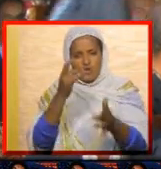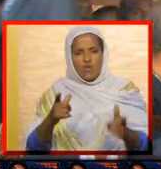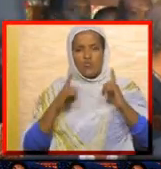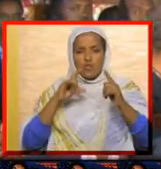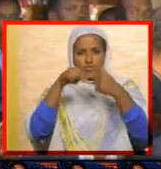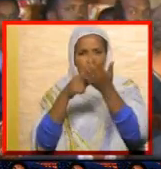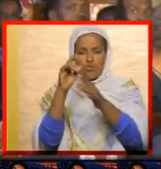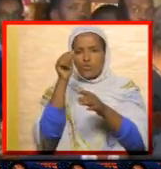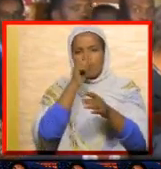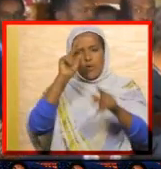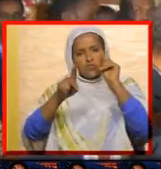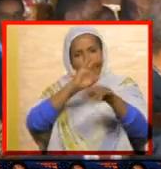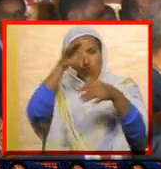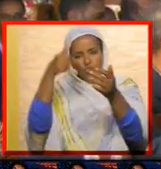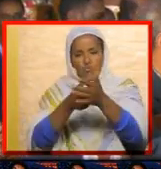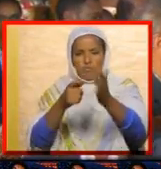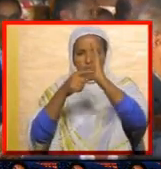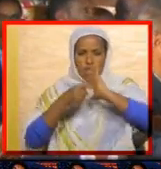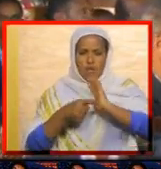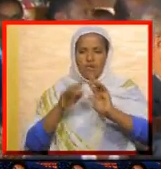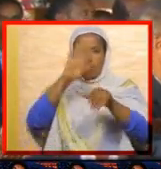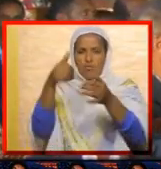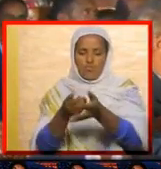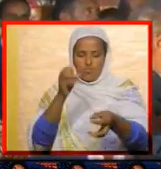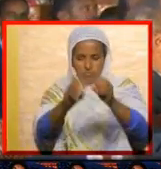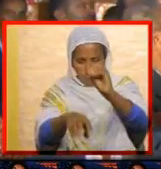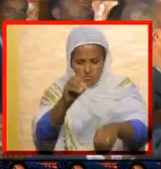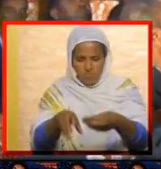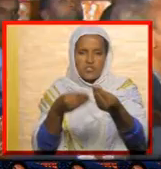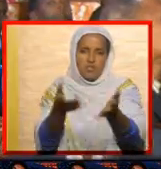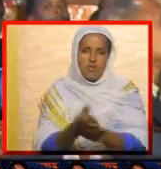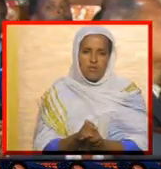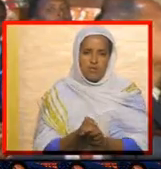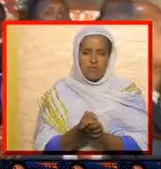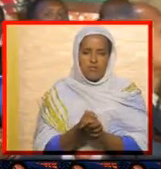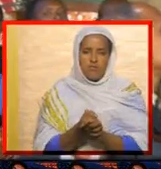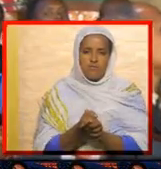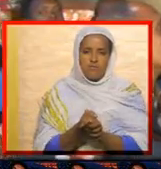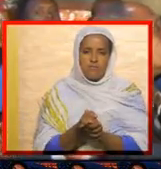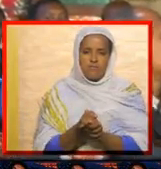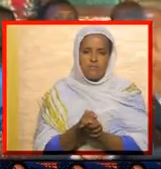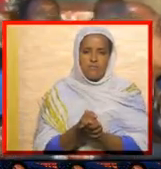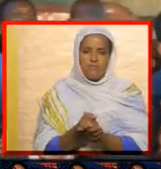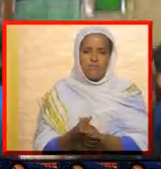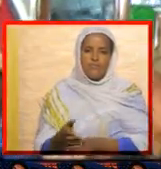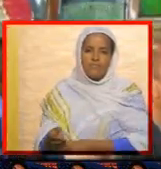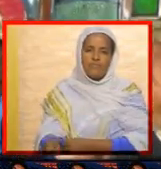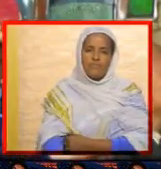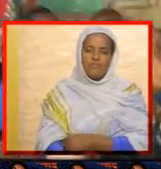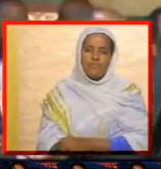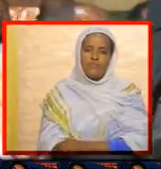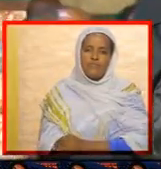የሚመጡት? እነ ሳሌ ትምህርት ማን ያመጣቸው? ሌሎቹ ሁሉ ታንጸዋል። ለታይካ 100 ዓመት ሙሉ